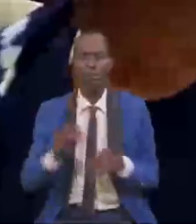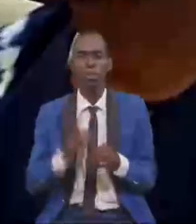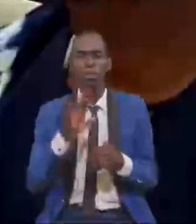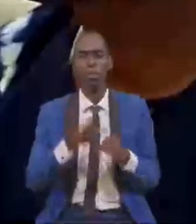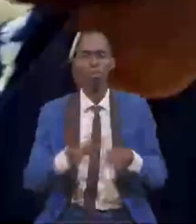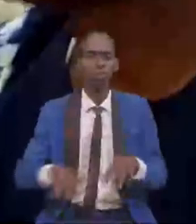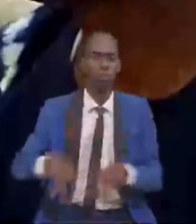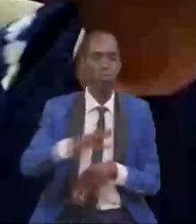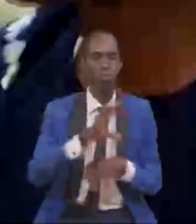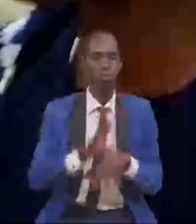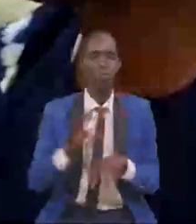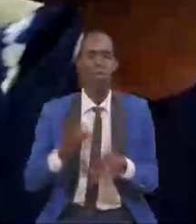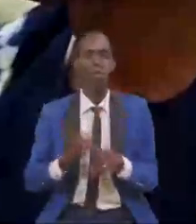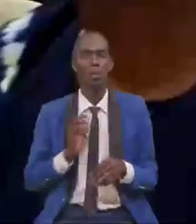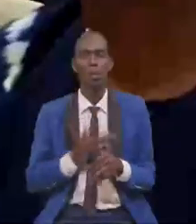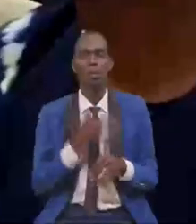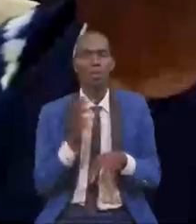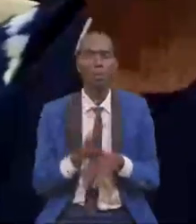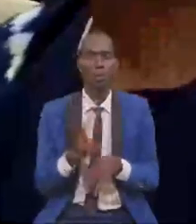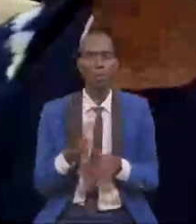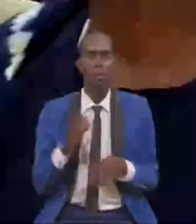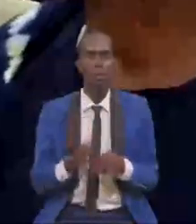locale, dans notre église,